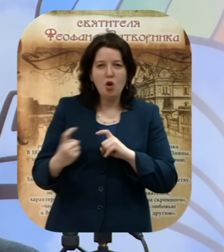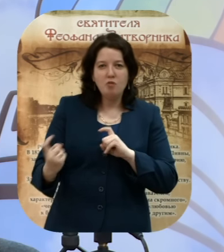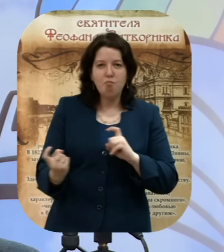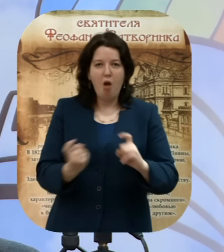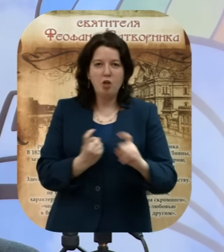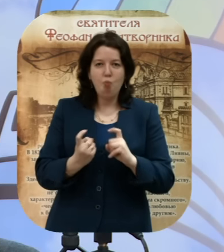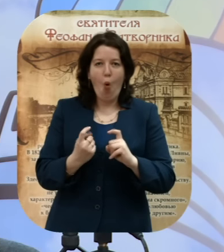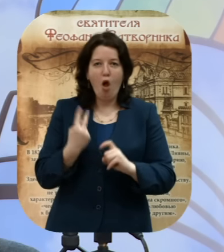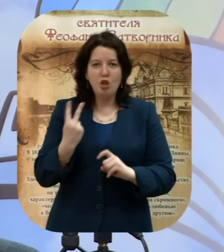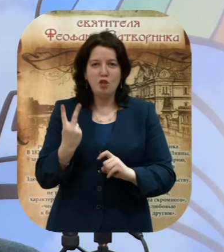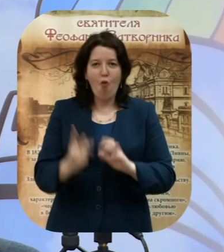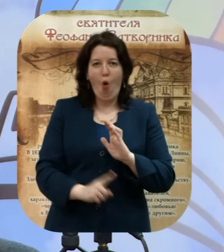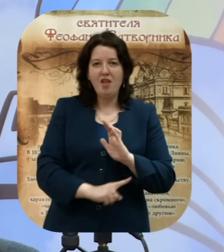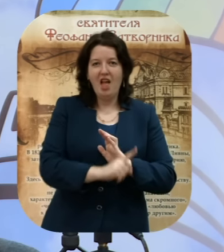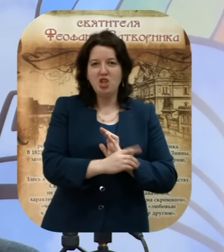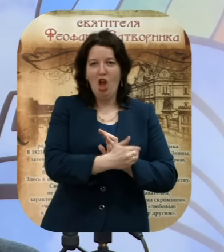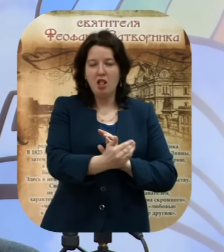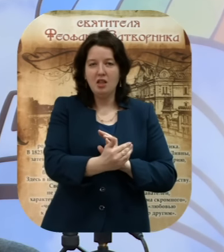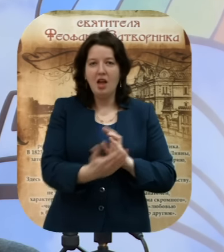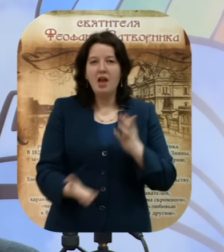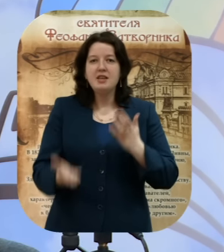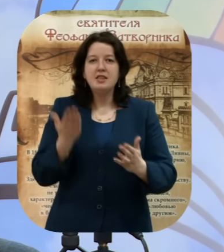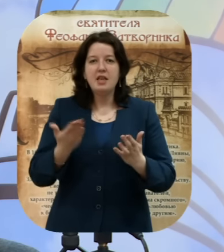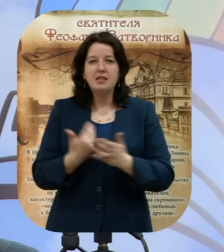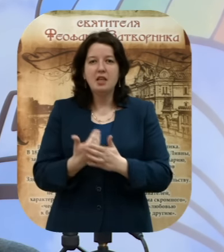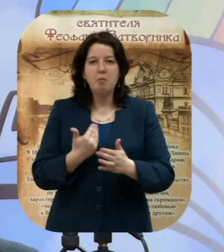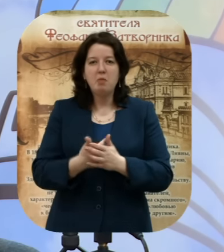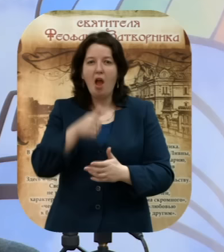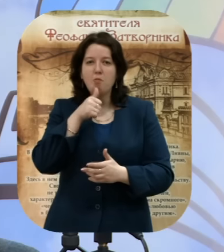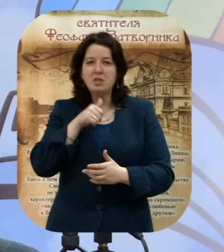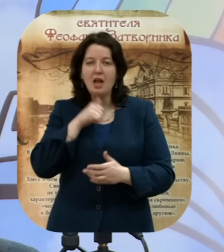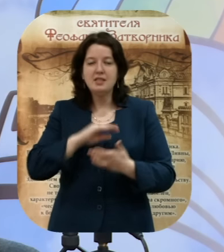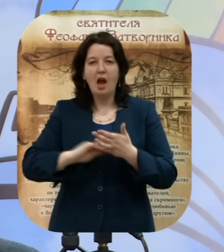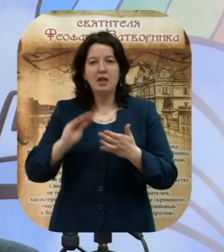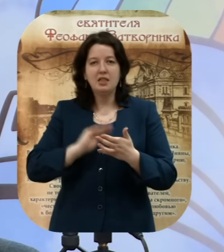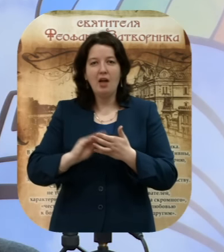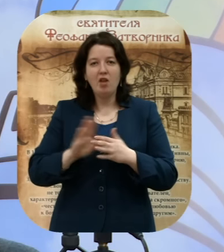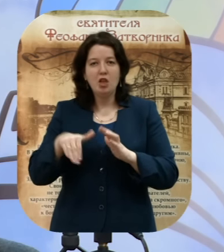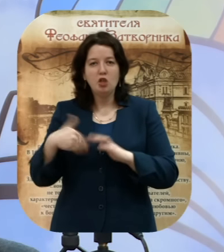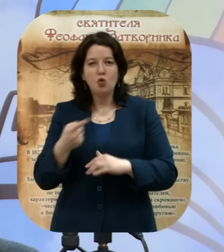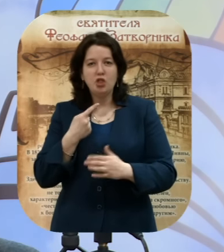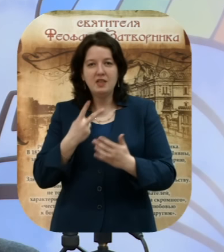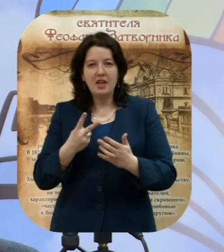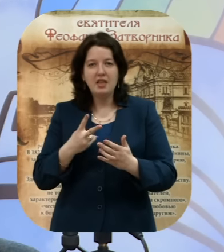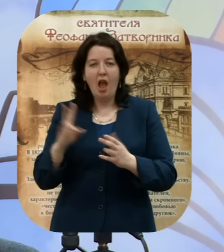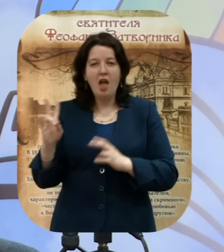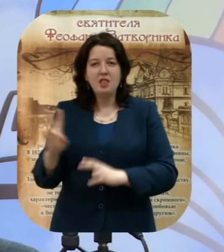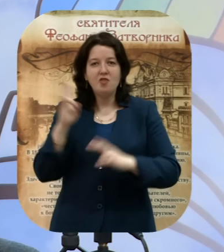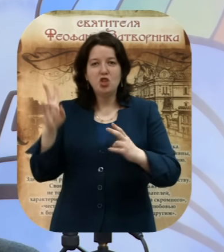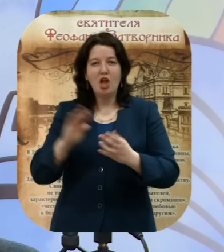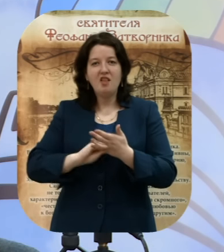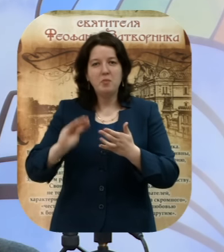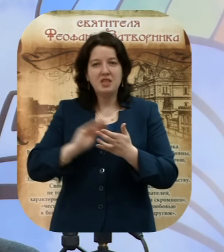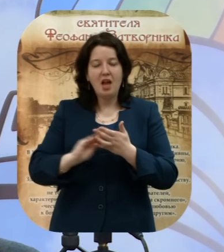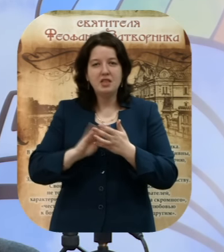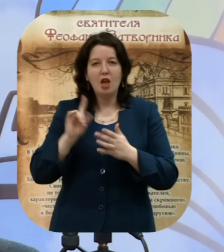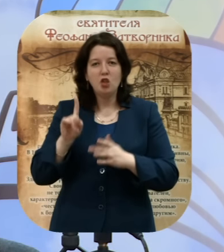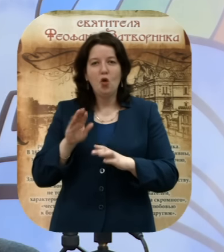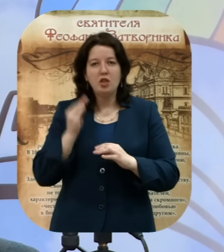Двух начал. Если подходить, если пытаться охарактеризовать их с точки зрения Священного Писания, то речь